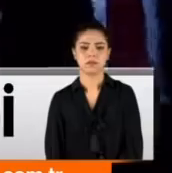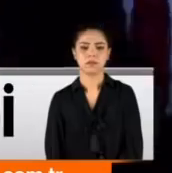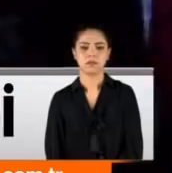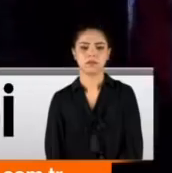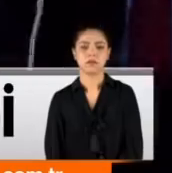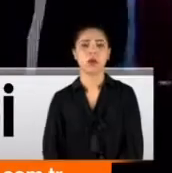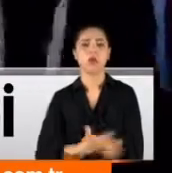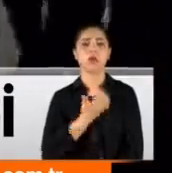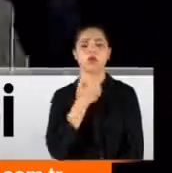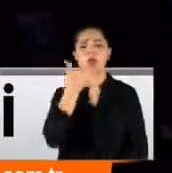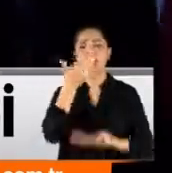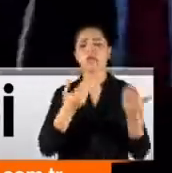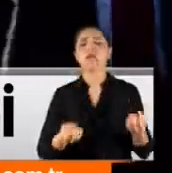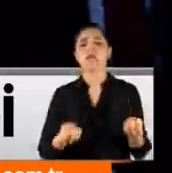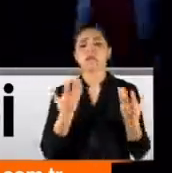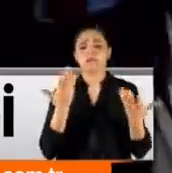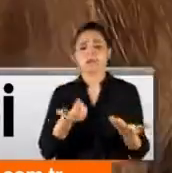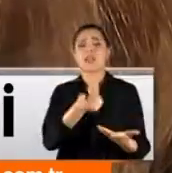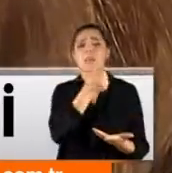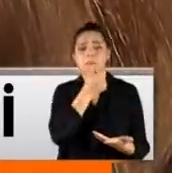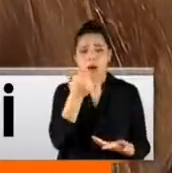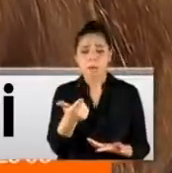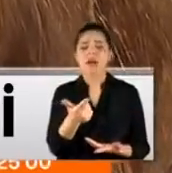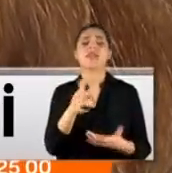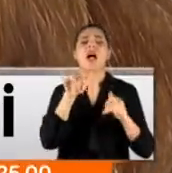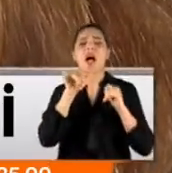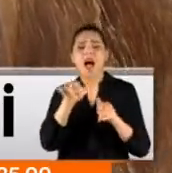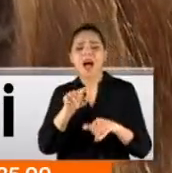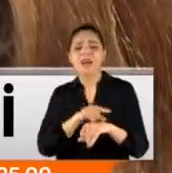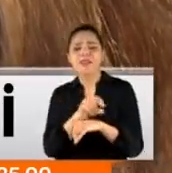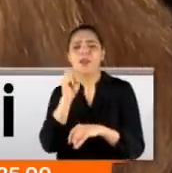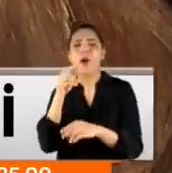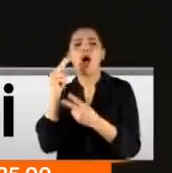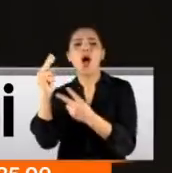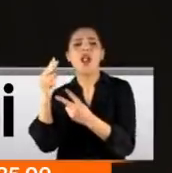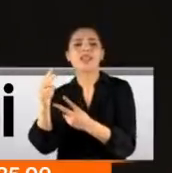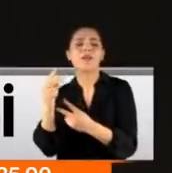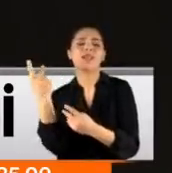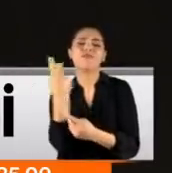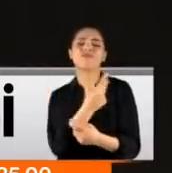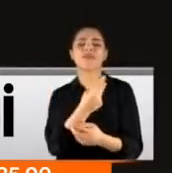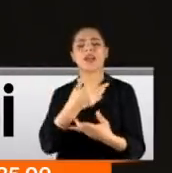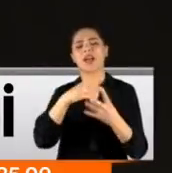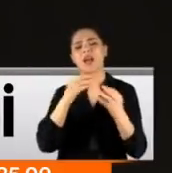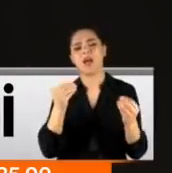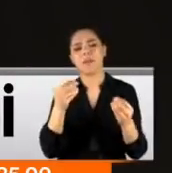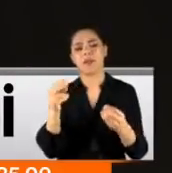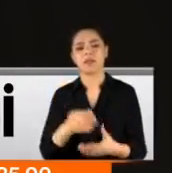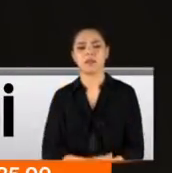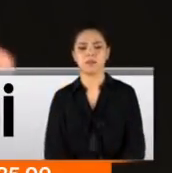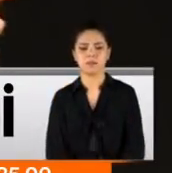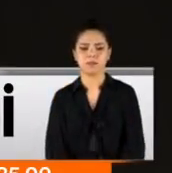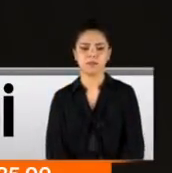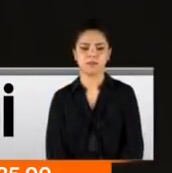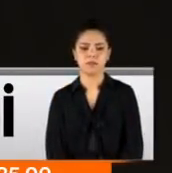sahneyiz. Acısı tarifsiz. Çünkü hem babasını, aynı zamanda da hocasını kaybetti. Onu çok severim her şey